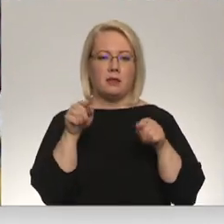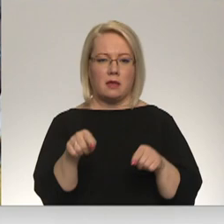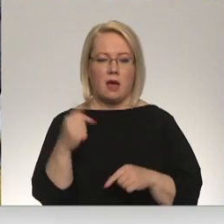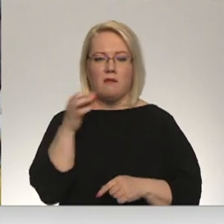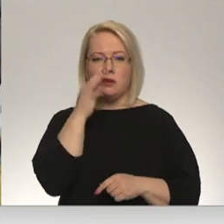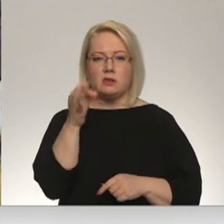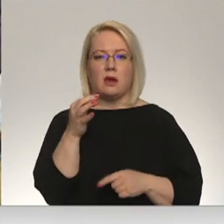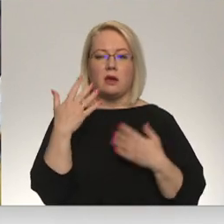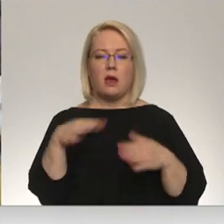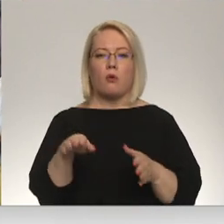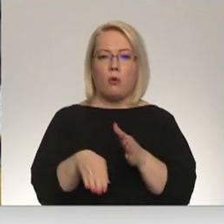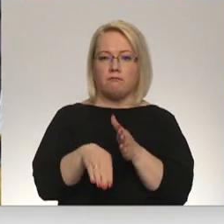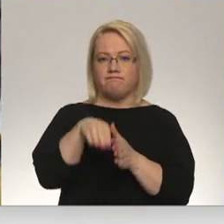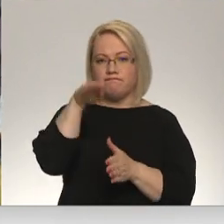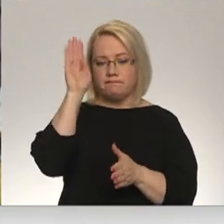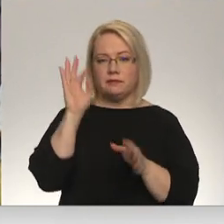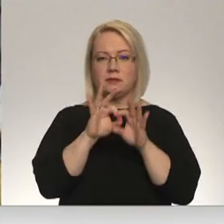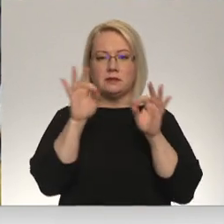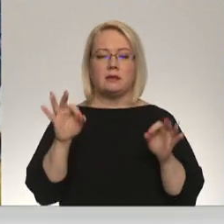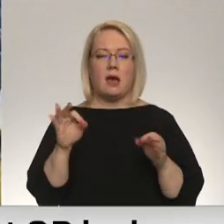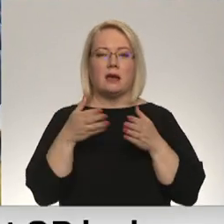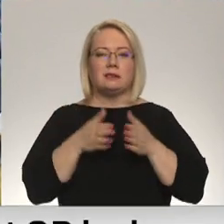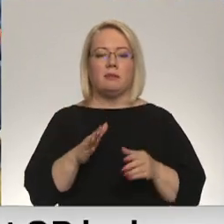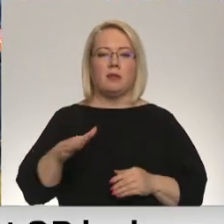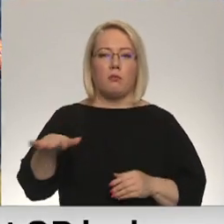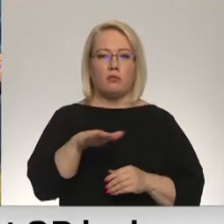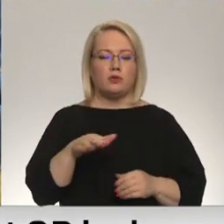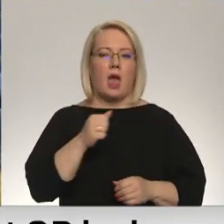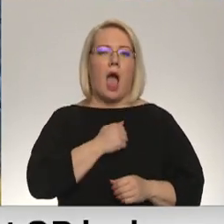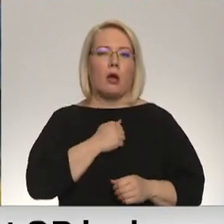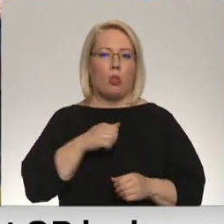ir aizsācies dzimtajā pusē. Kur tas ir? Tā ir Aglona.